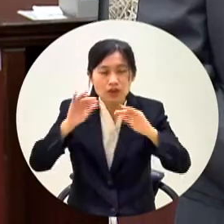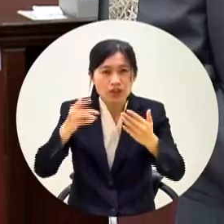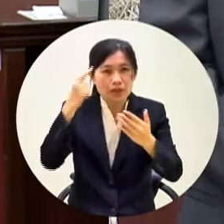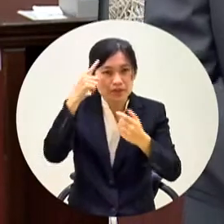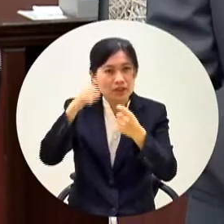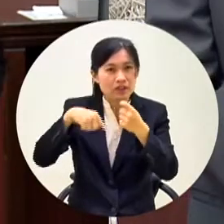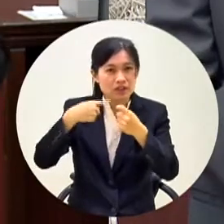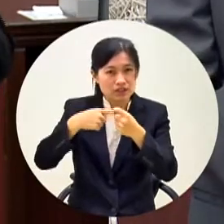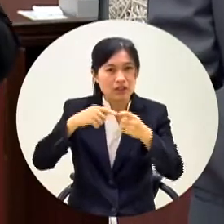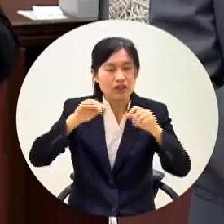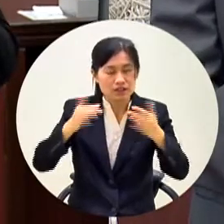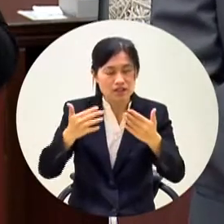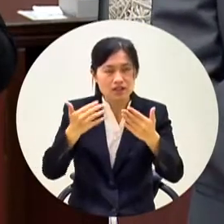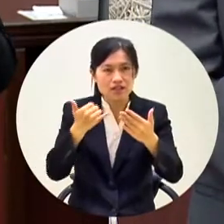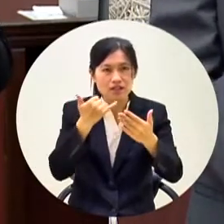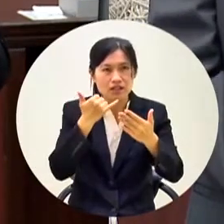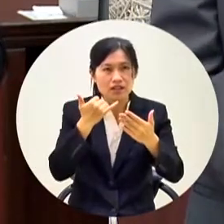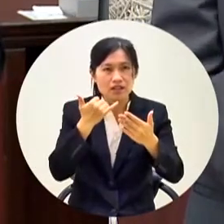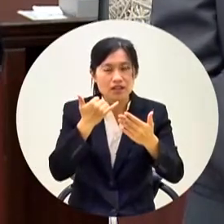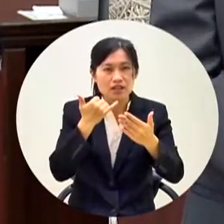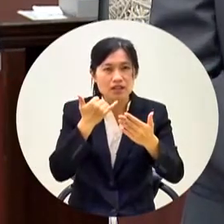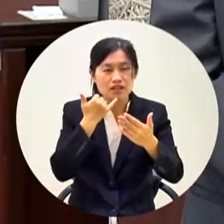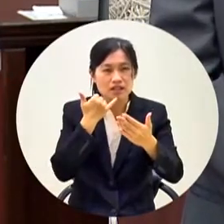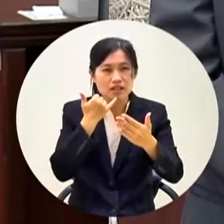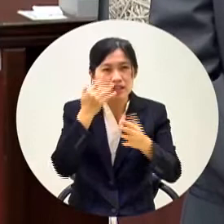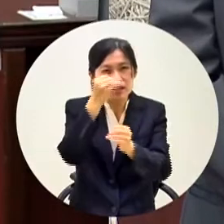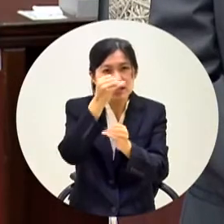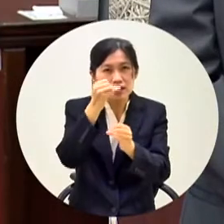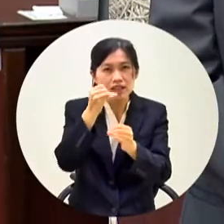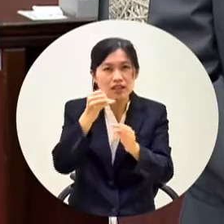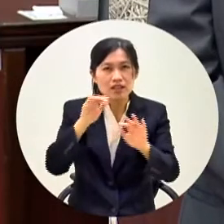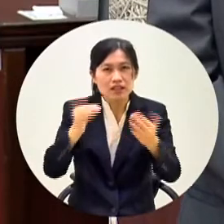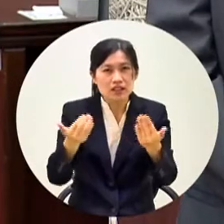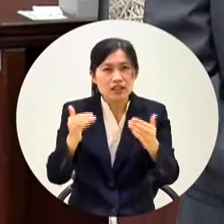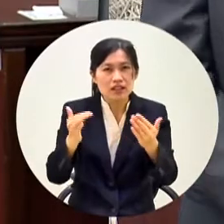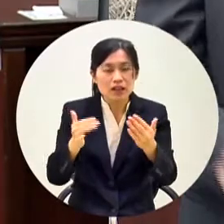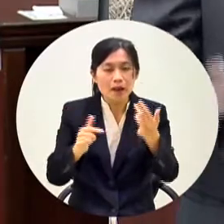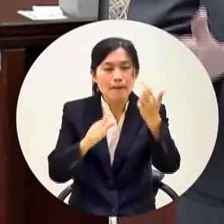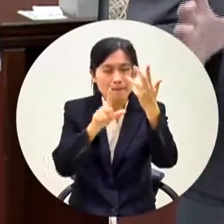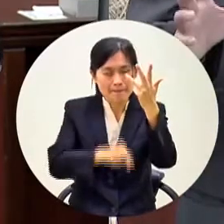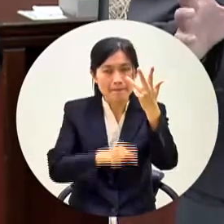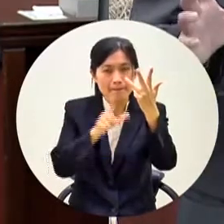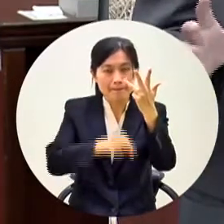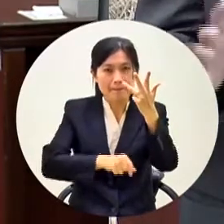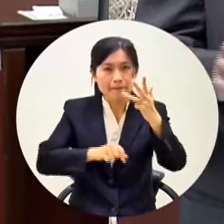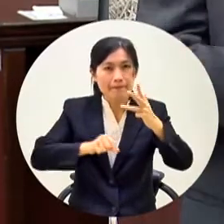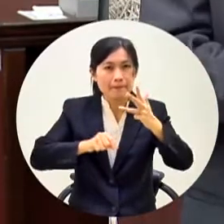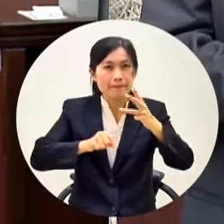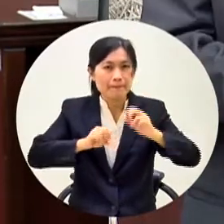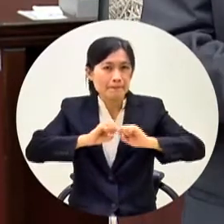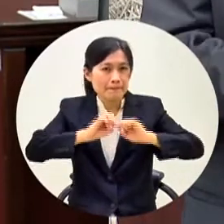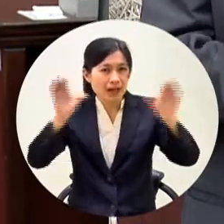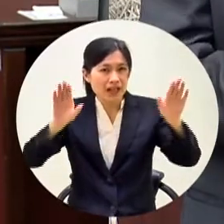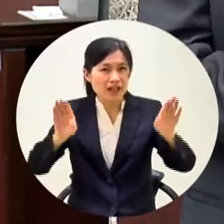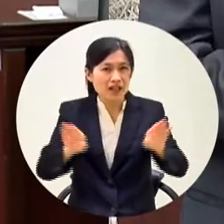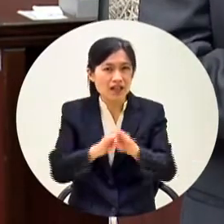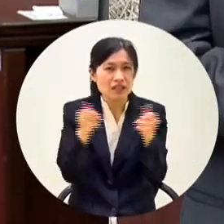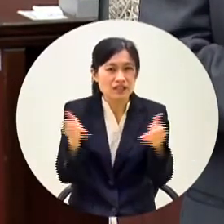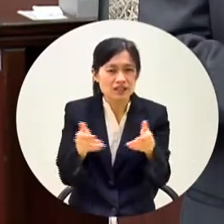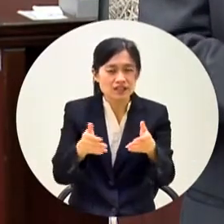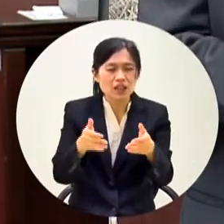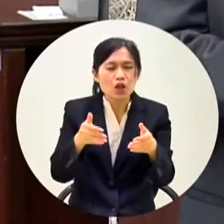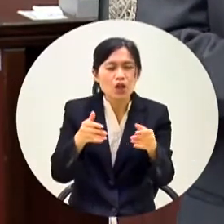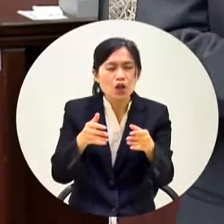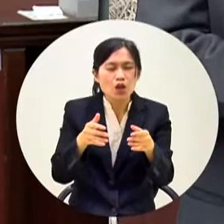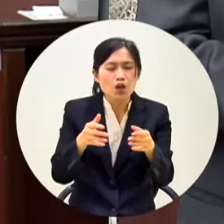施工。 明年当时， 大概阮目前预估是大概8月啦，因为咱迄个细部设计还包括出流管